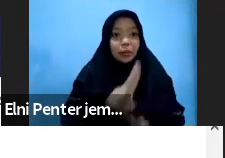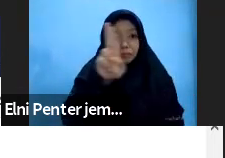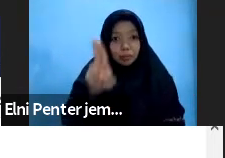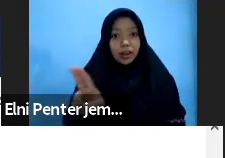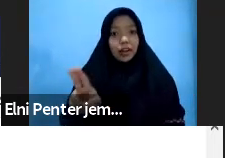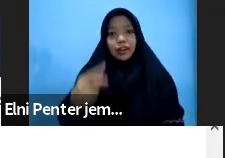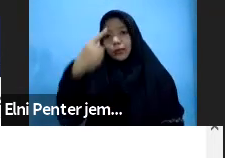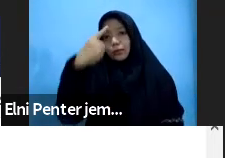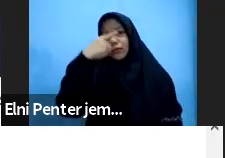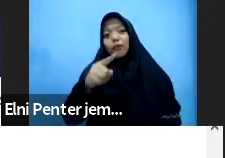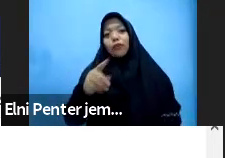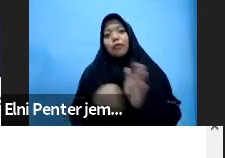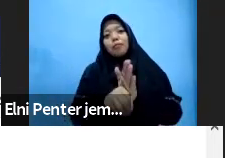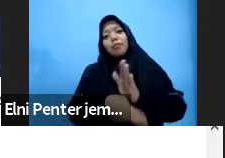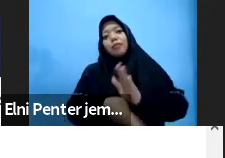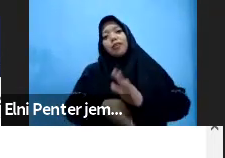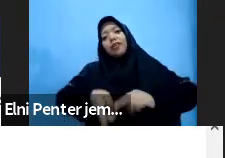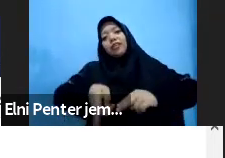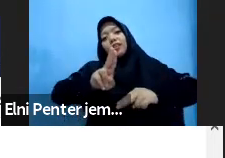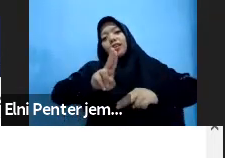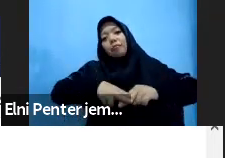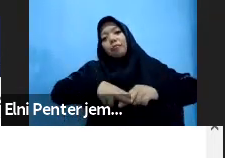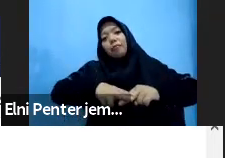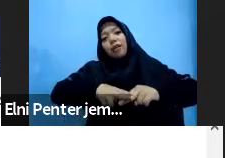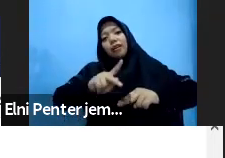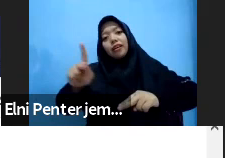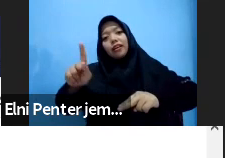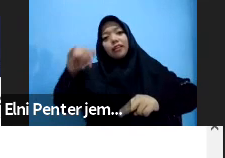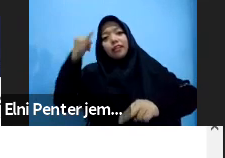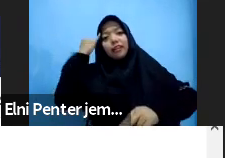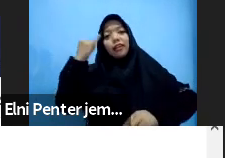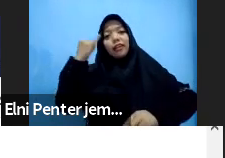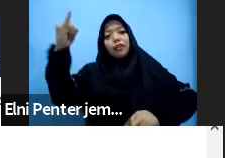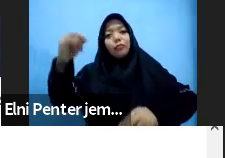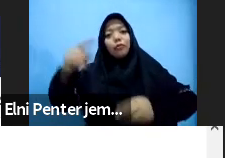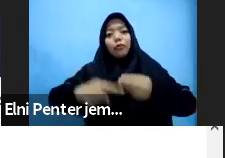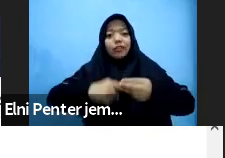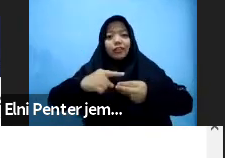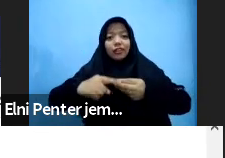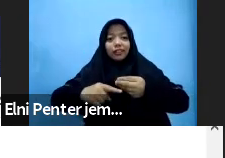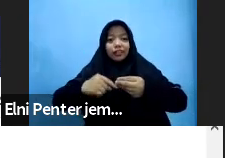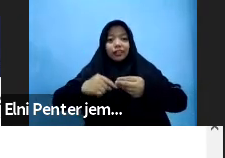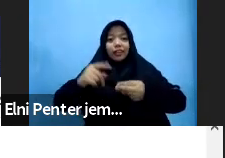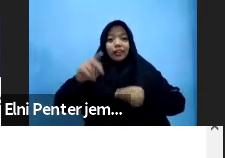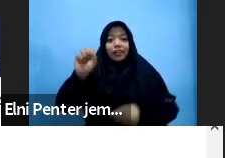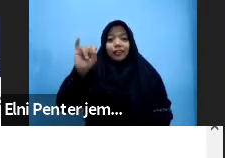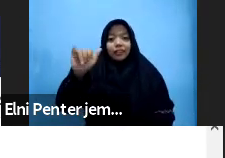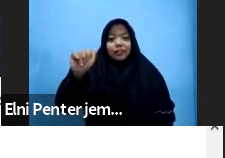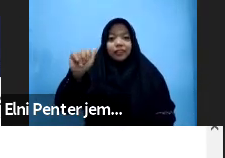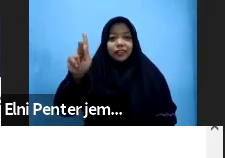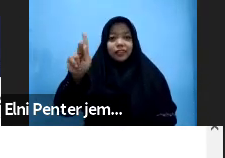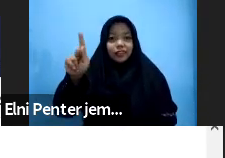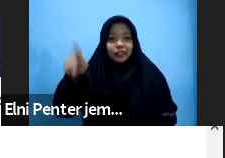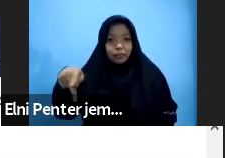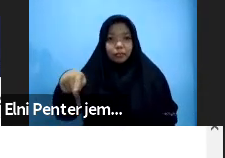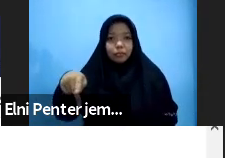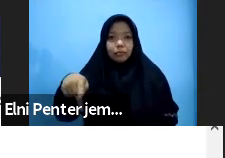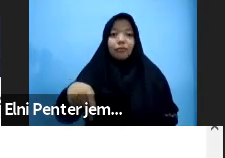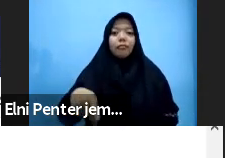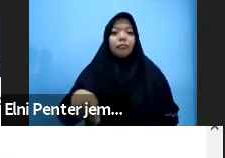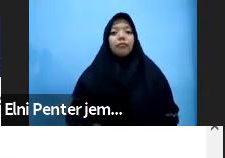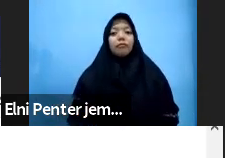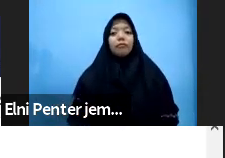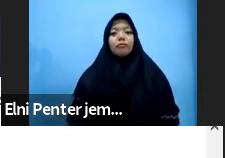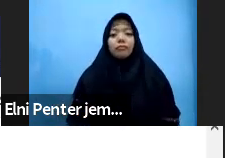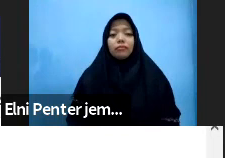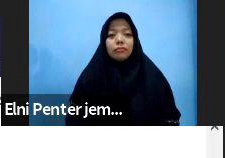kita bisa terhindar dari banyaknya Jepang Selain itu air Sungai yang kotor juga jadi ini